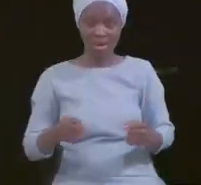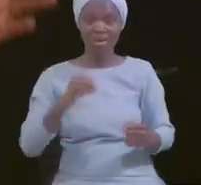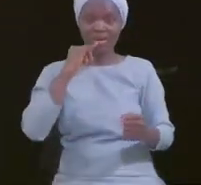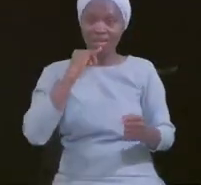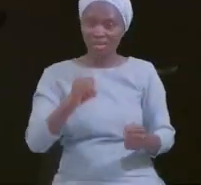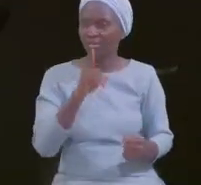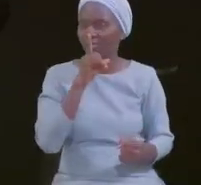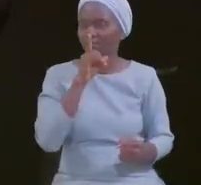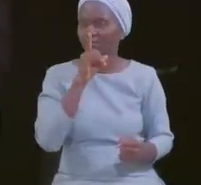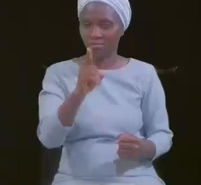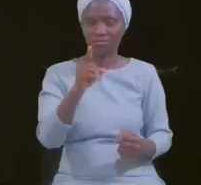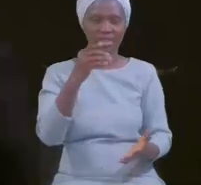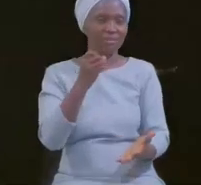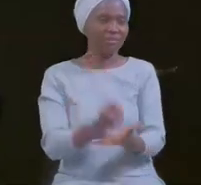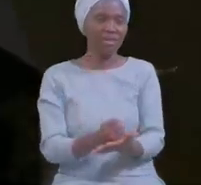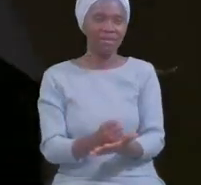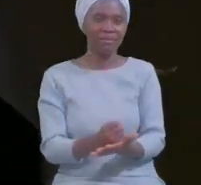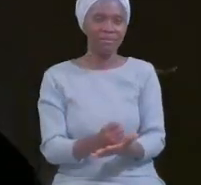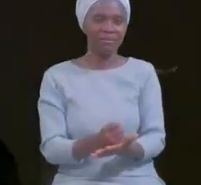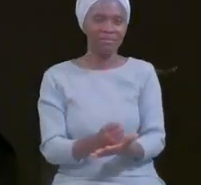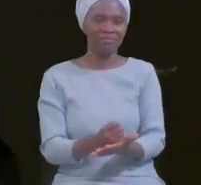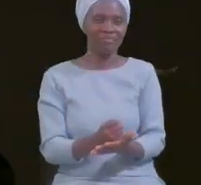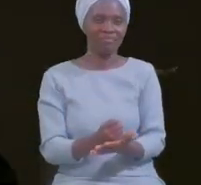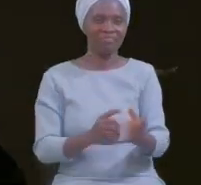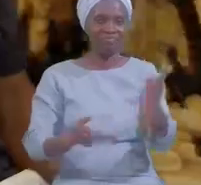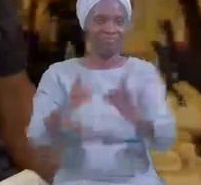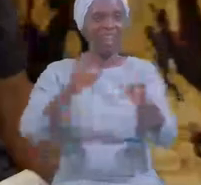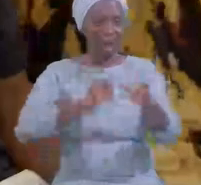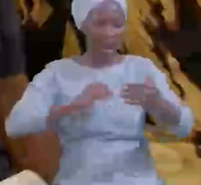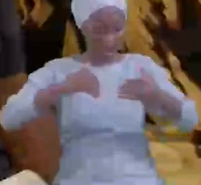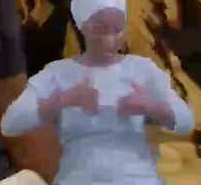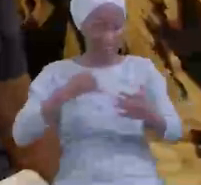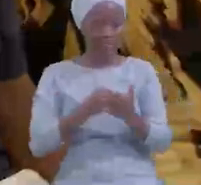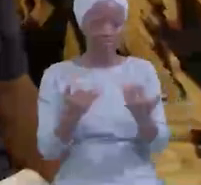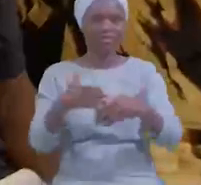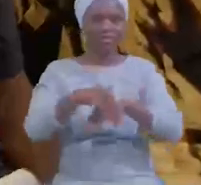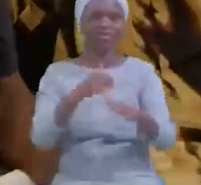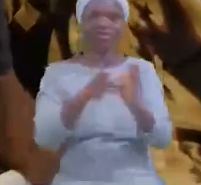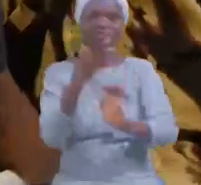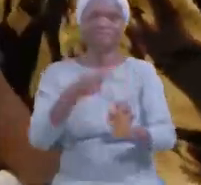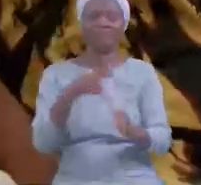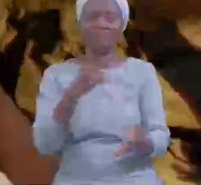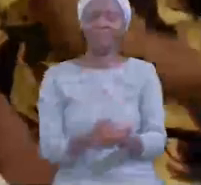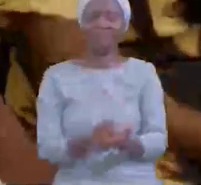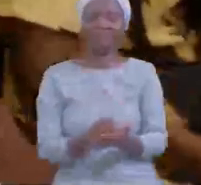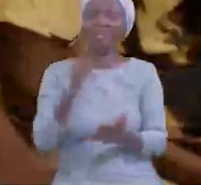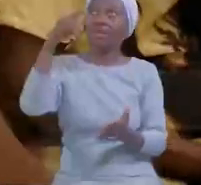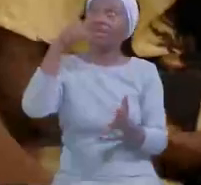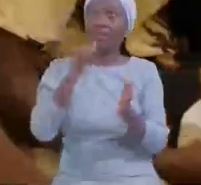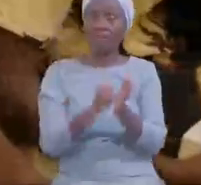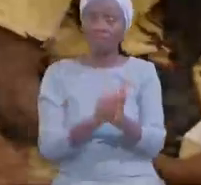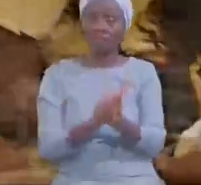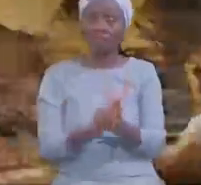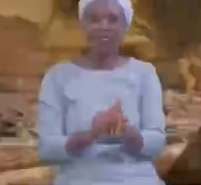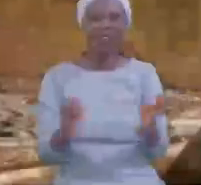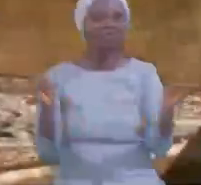garantie. Je l'ai ce soir. Et quand il dit, et c'est dit que il n'y a rien